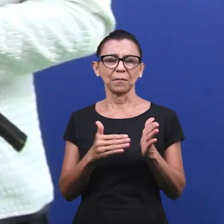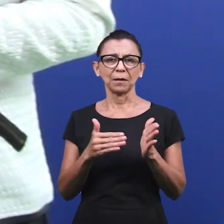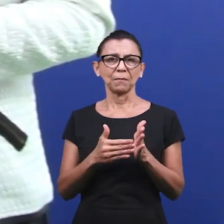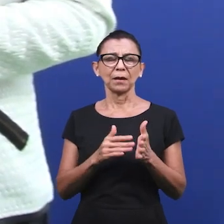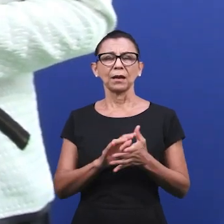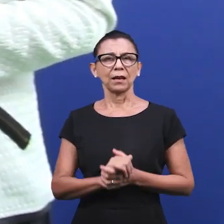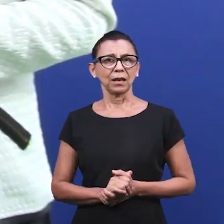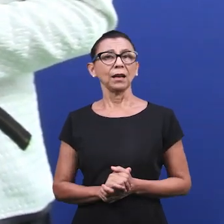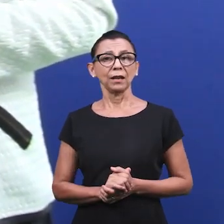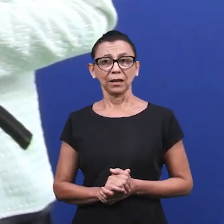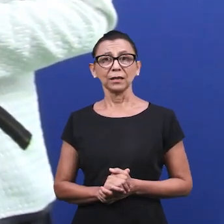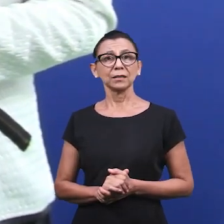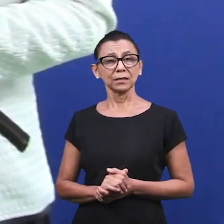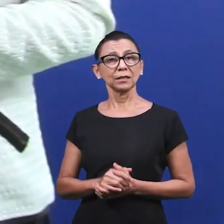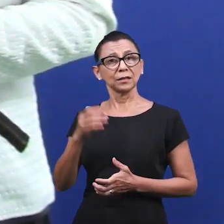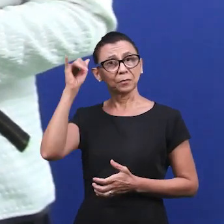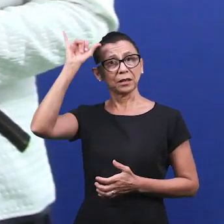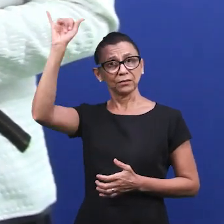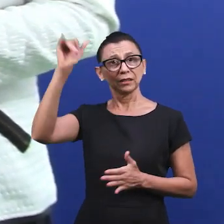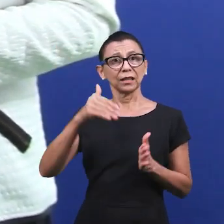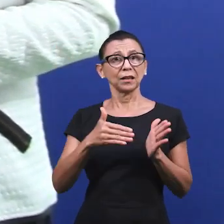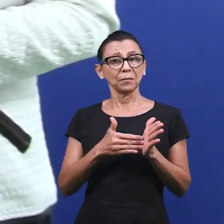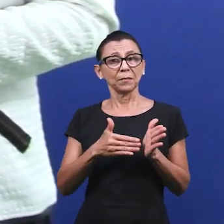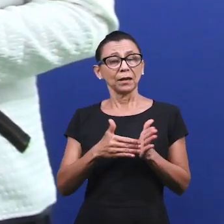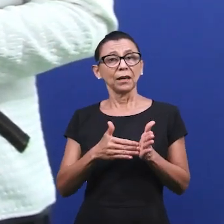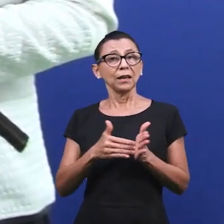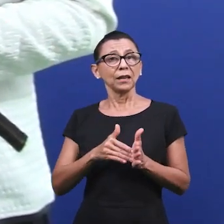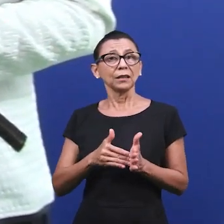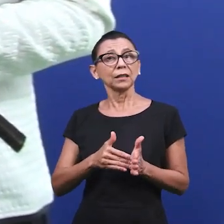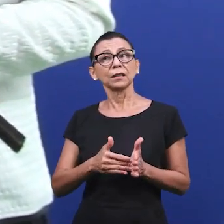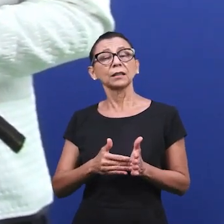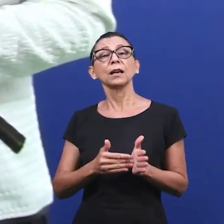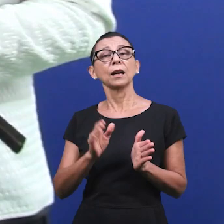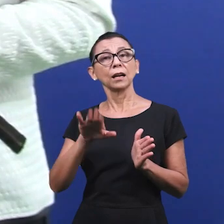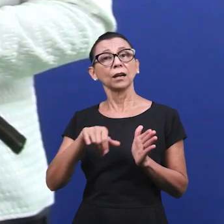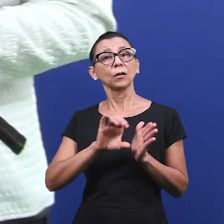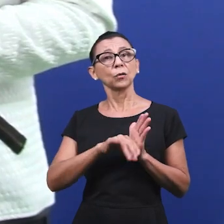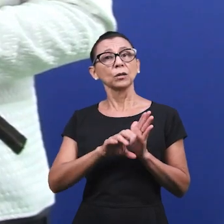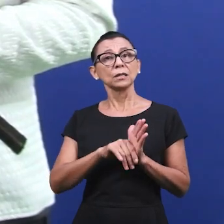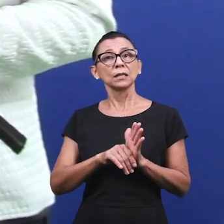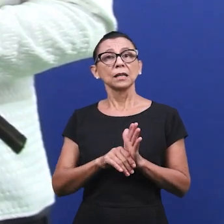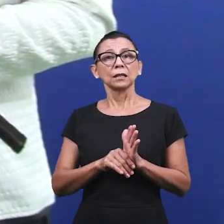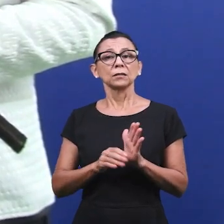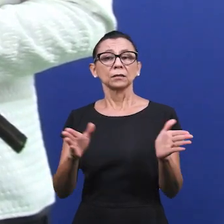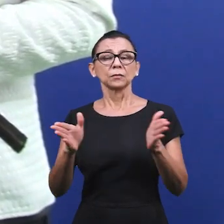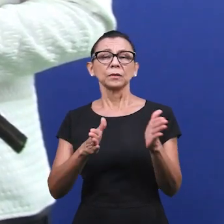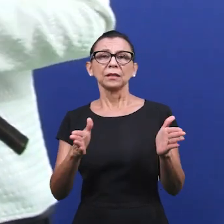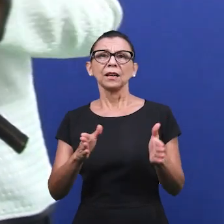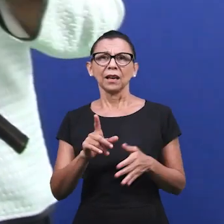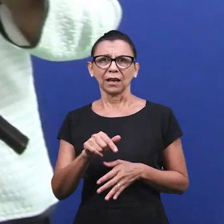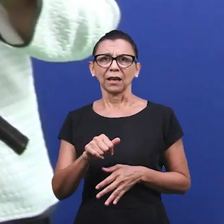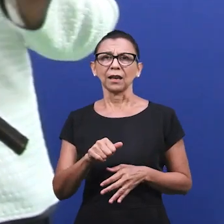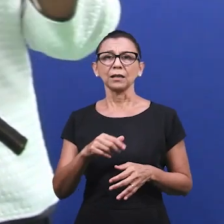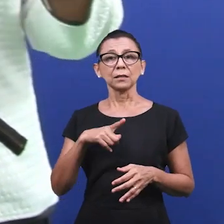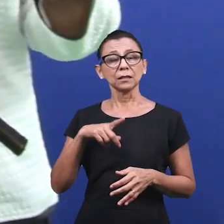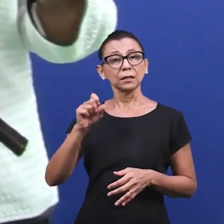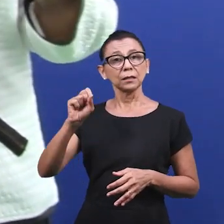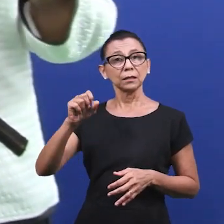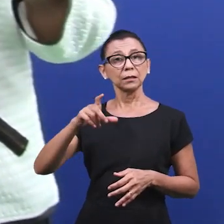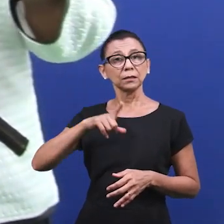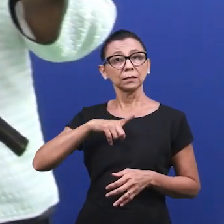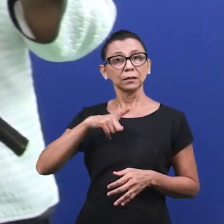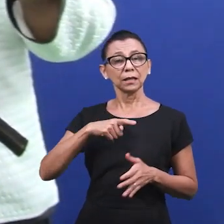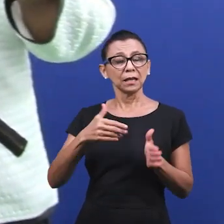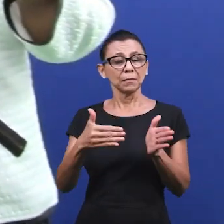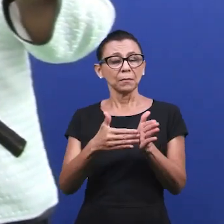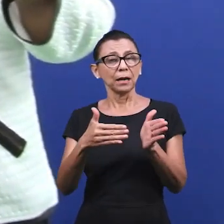Prévoit l'élimination des barrières. C'est ça le concept d'accessibilité. Parce qu'il y a des barrières, vous savez, afin